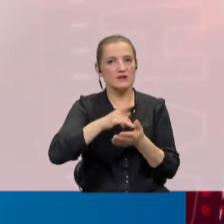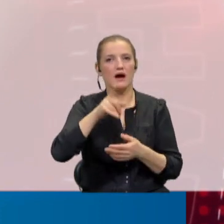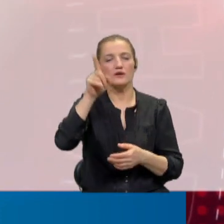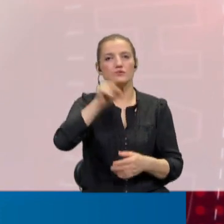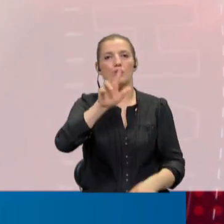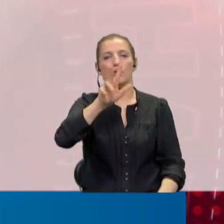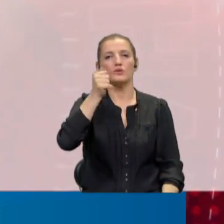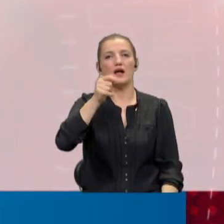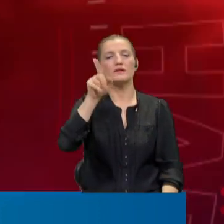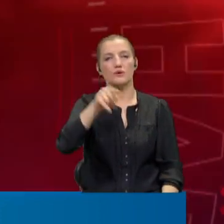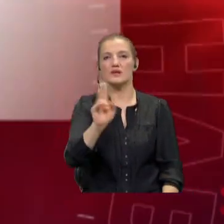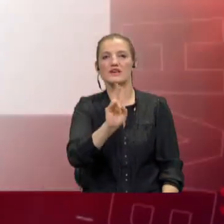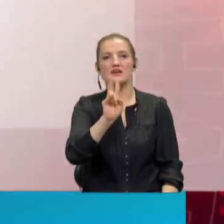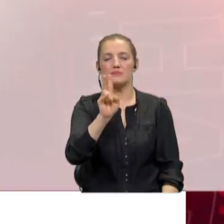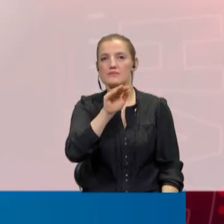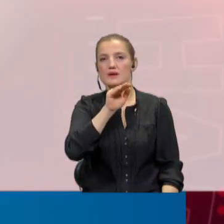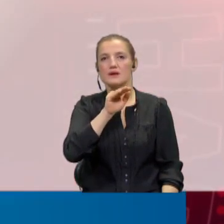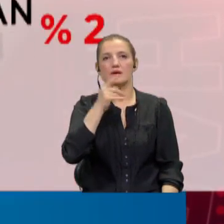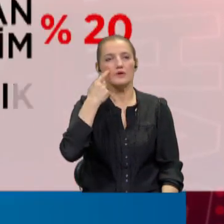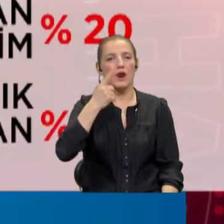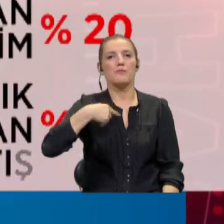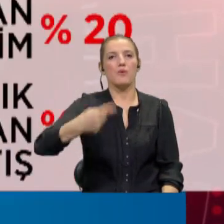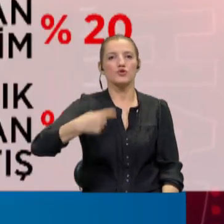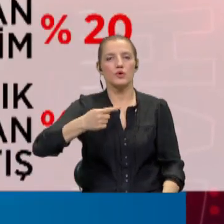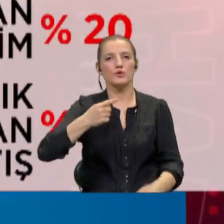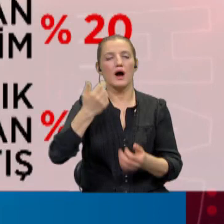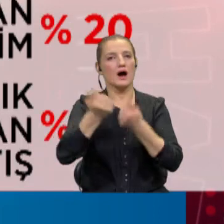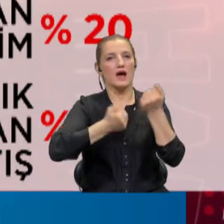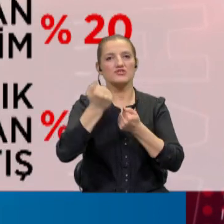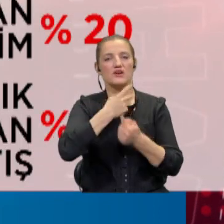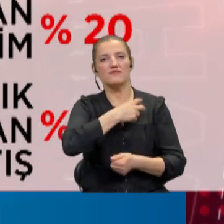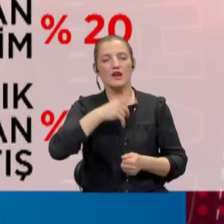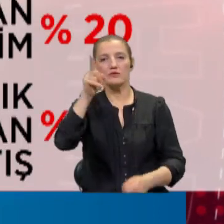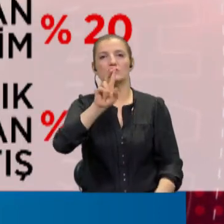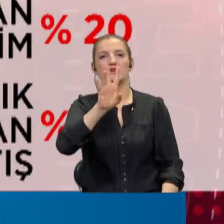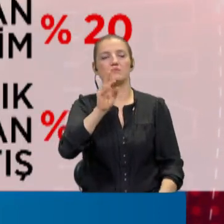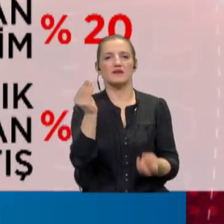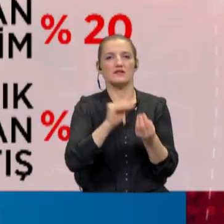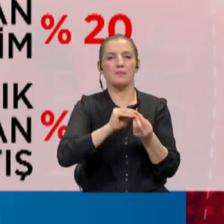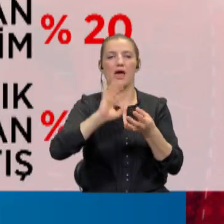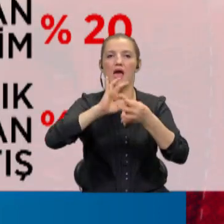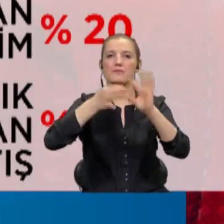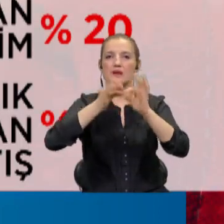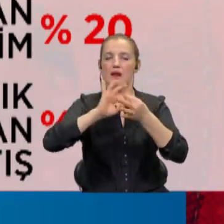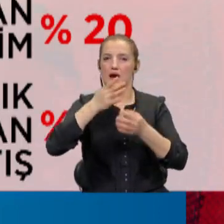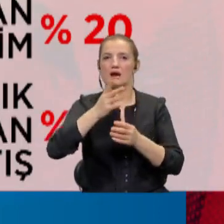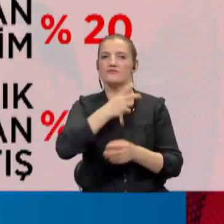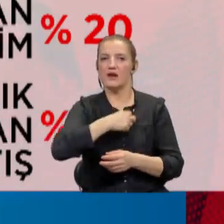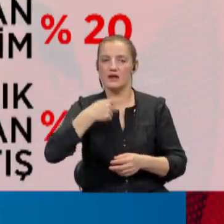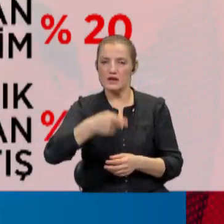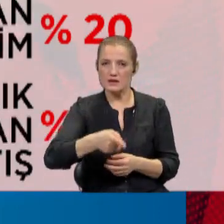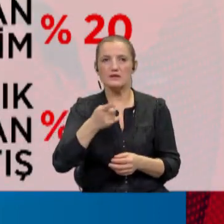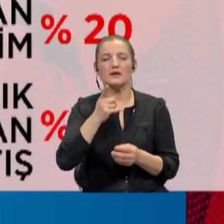36,7 oranında zamlandı Motorlu Taşıtlar Vergisi de yüzde yirmi beş daha zamla artık Emlak vergisinden trafik